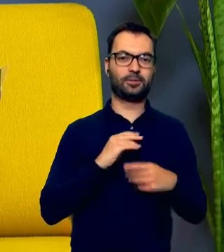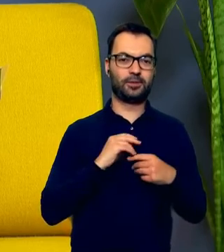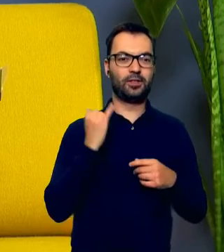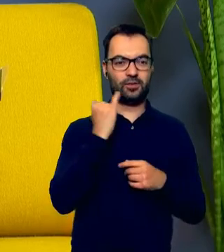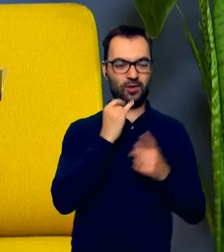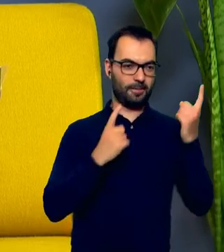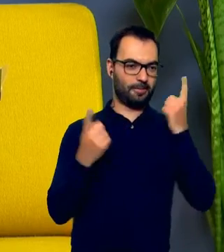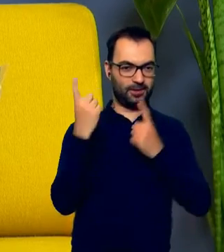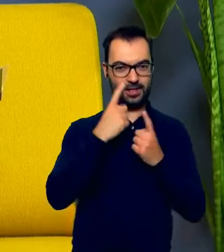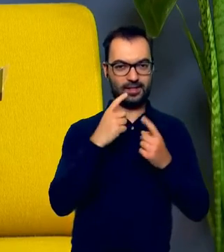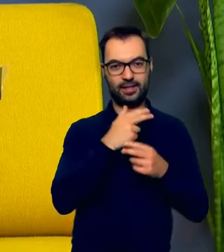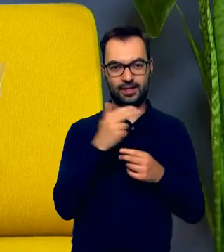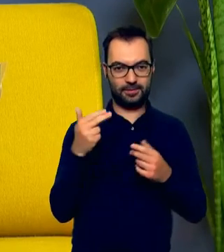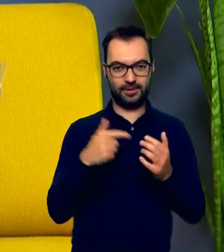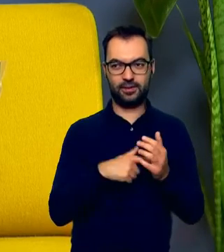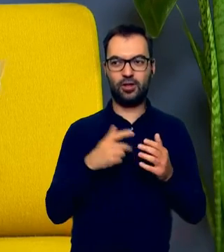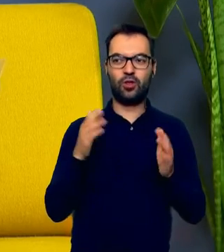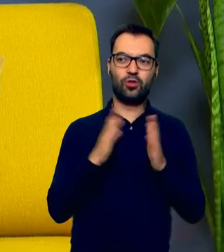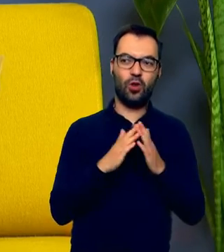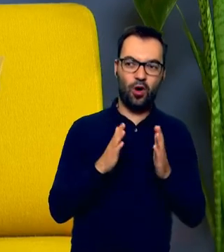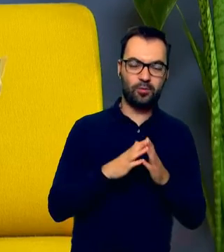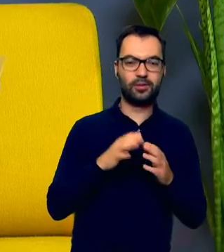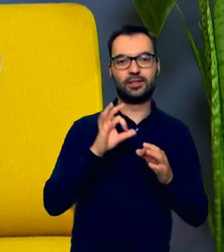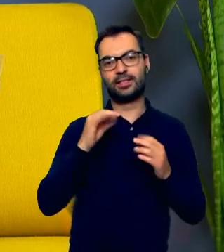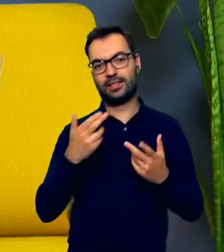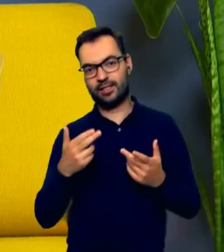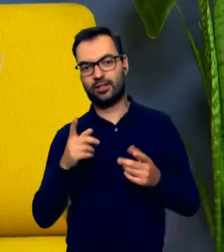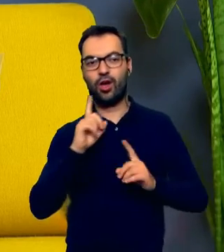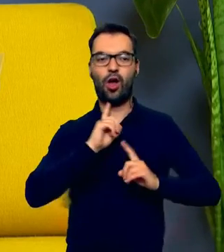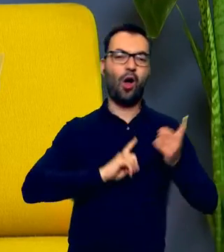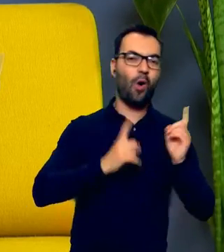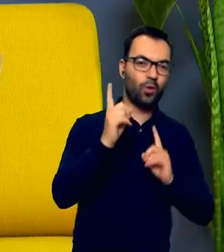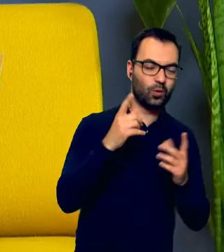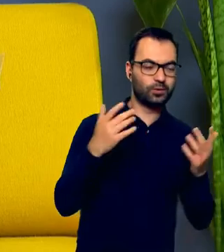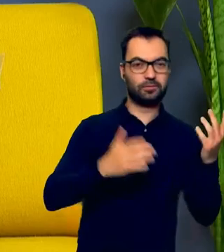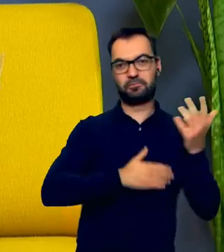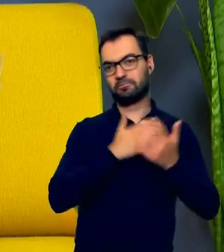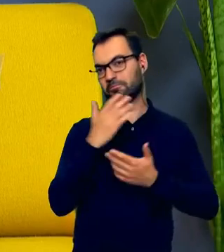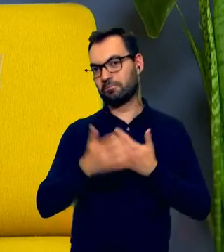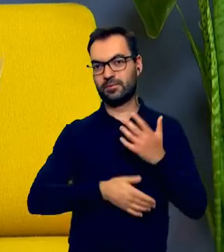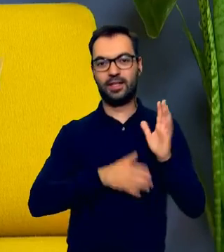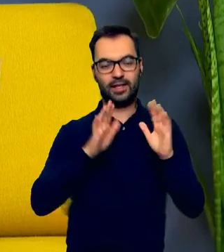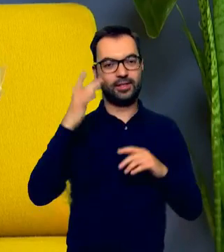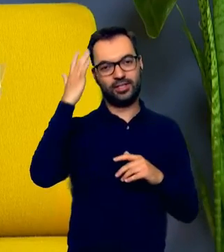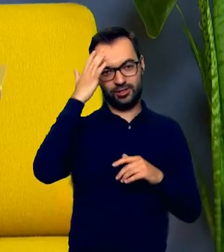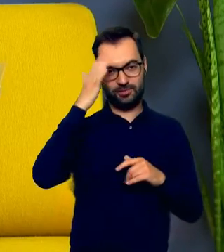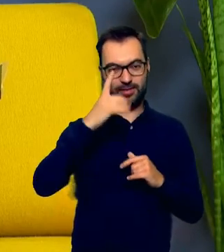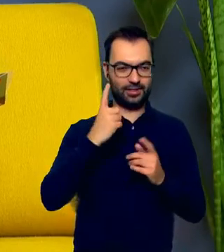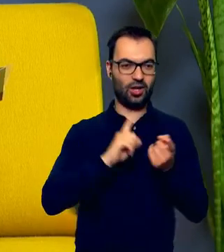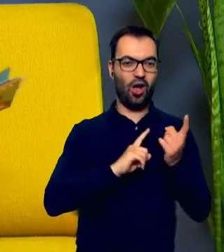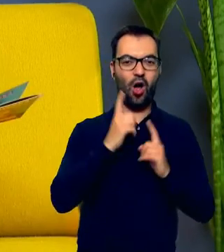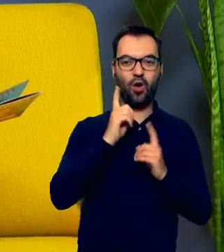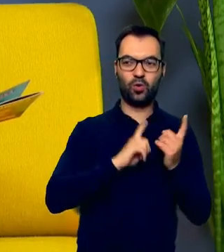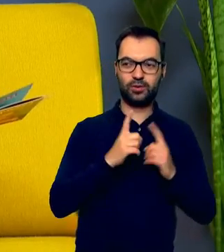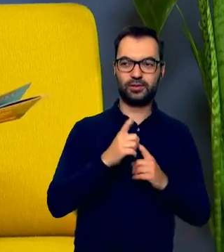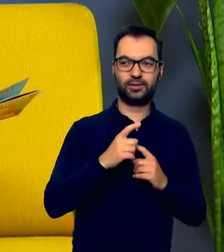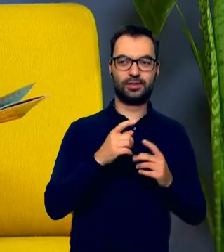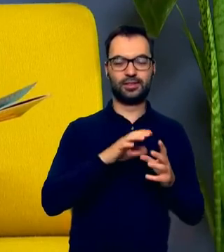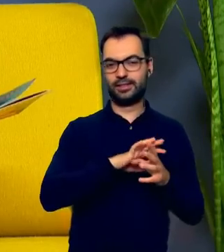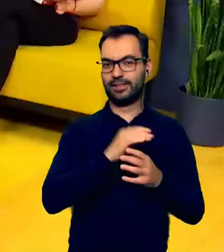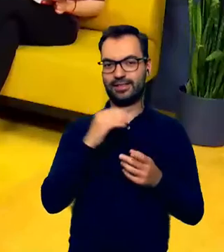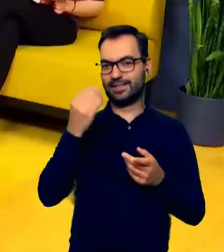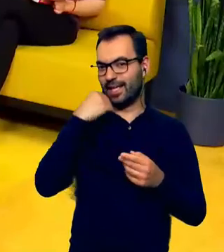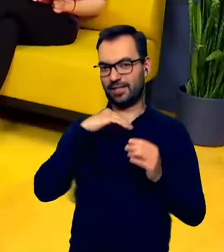twoją perspektywę opowiadania o domu, o synach, o ogrodzie. Nawet mi się śnił ten ogród pożerający właściwie